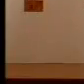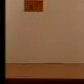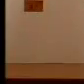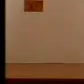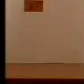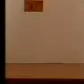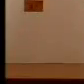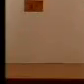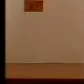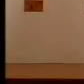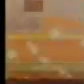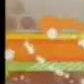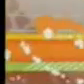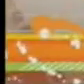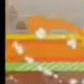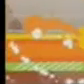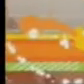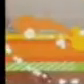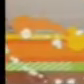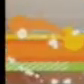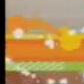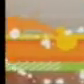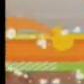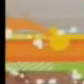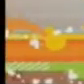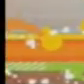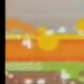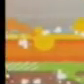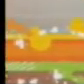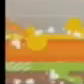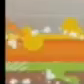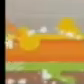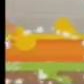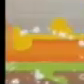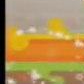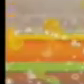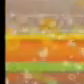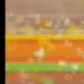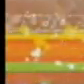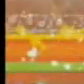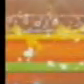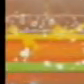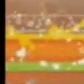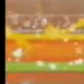แอนเมอร์เคียวฟอร์จูน นี่คือทั้งหมดของไทยบันเทิงในวันนี้ลาไปก่อนสวัสดีค่ะ